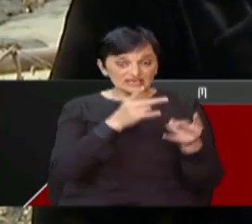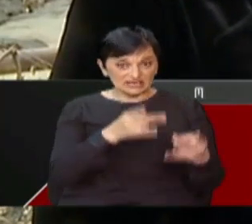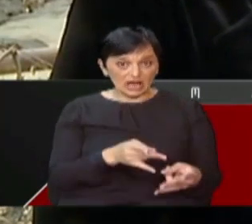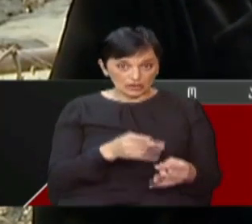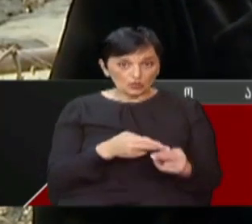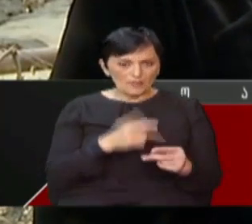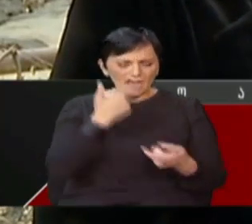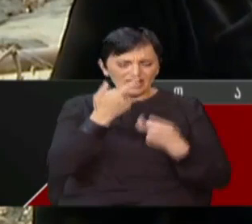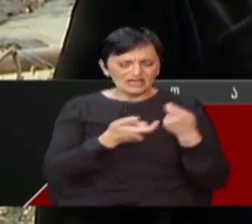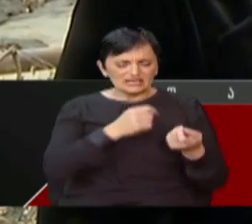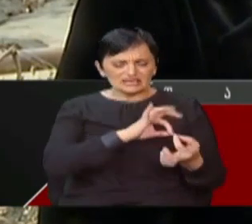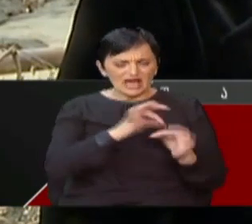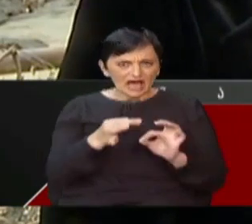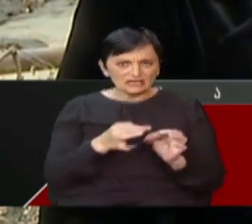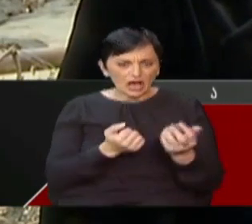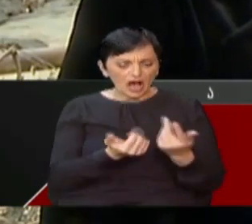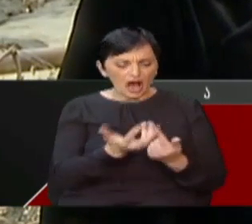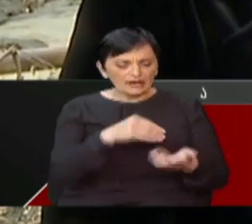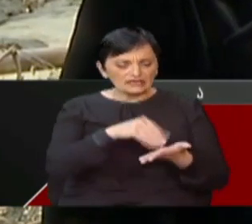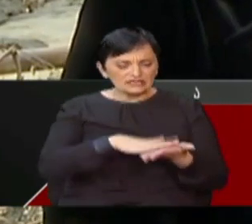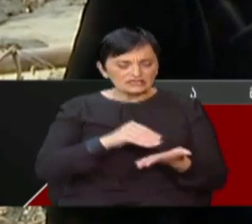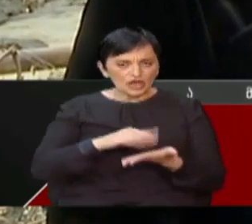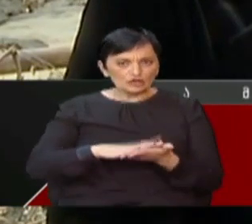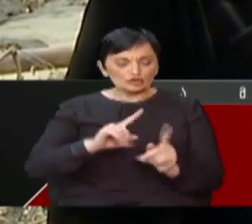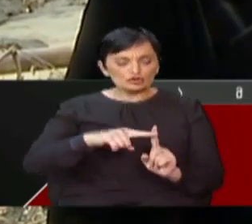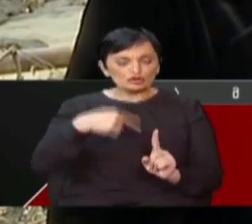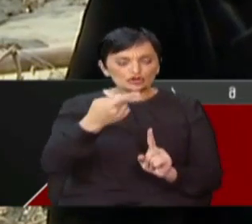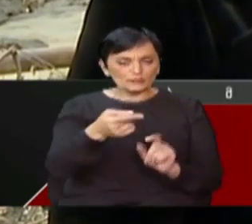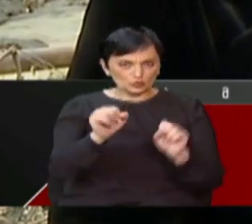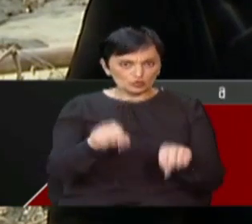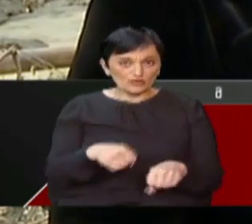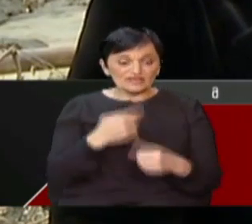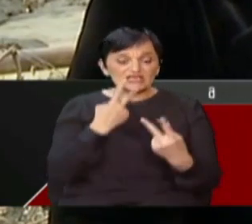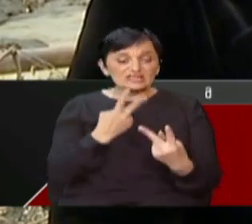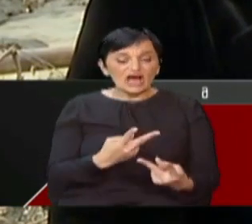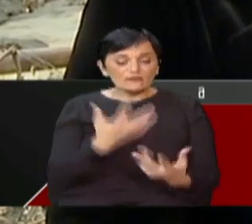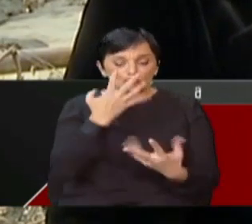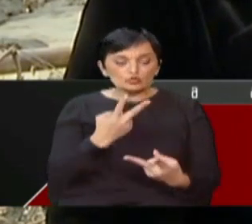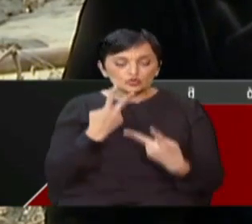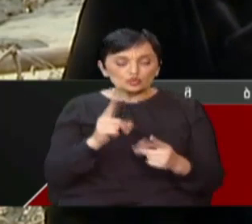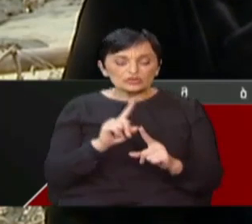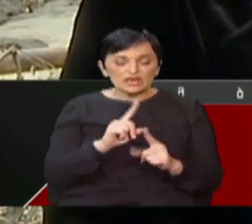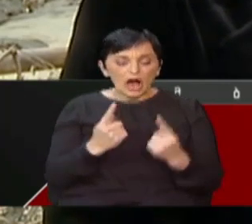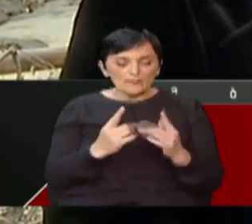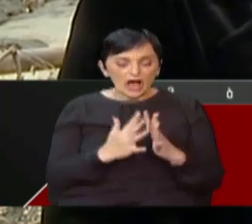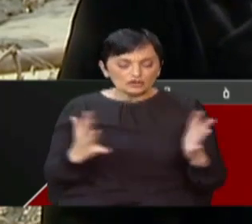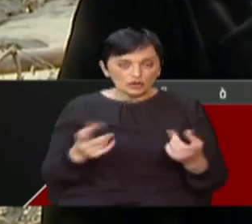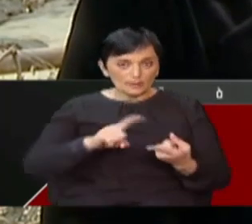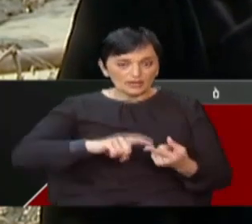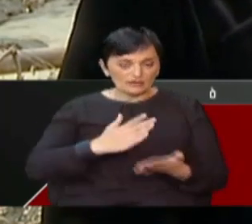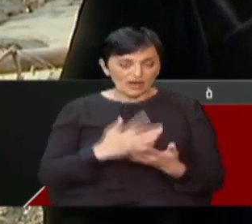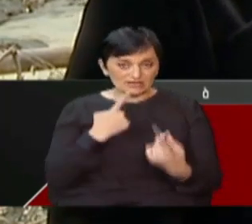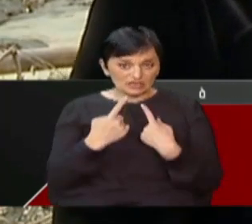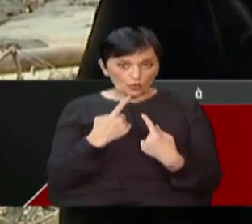მიმდინარეობს ამის დეტალური აღწერა, რომ ჩვენ შემდგომ შევძლოთ დავინახოთ სურათი, თუ რა მასშტაბთან გვაქვს საუბარი და როგორც